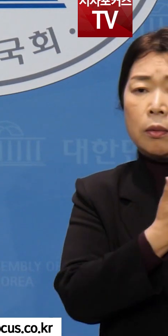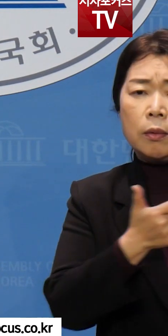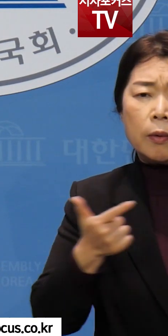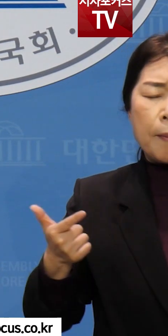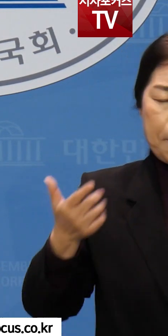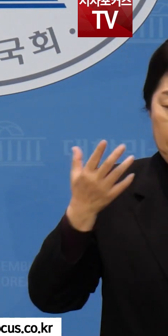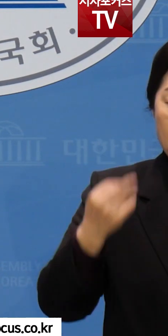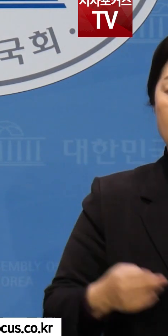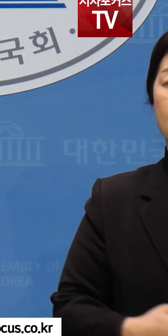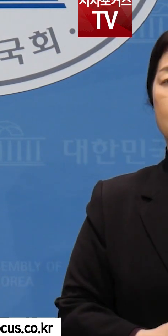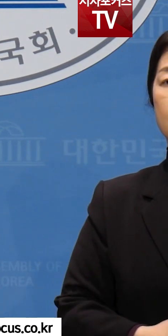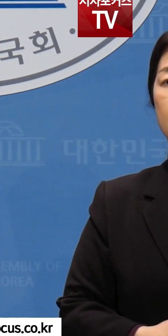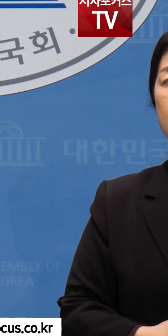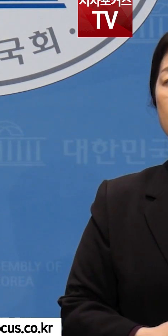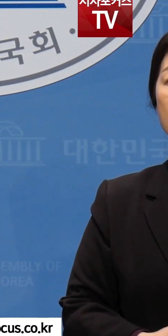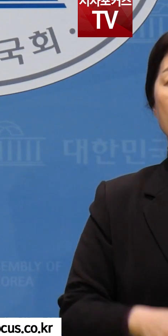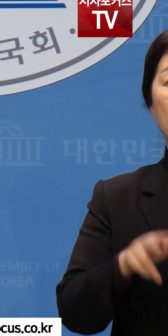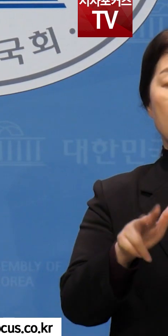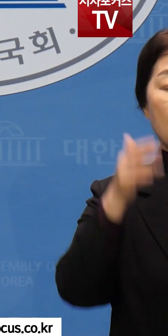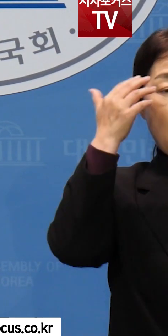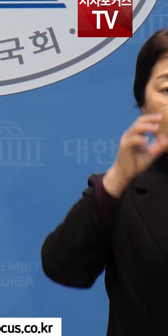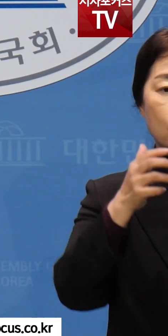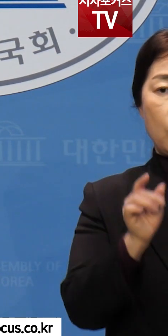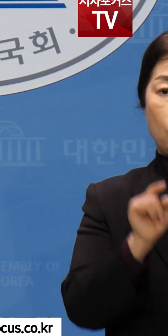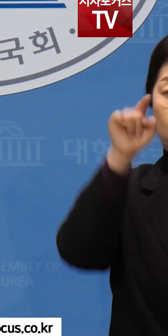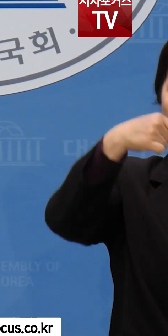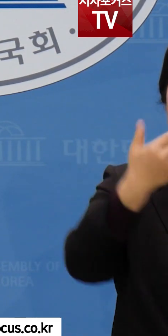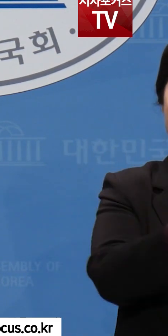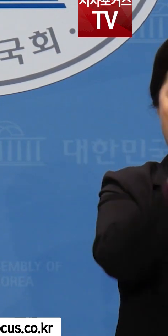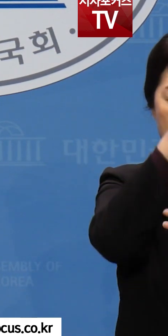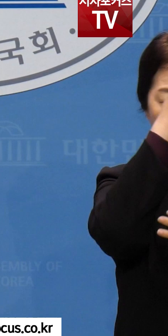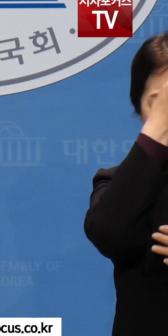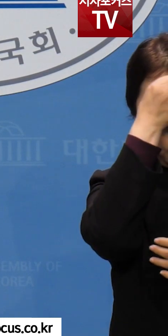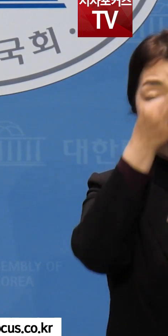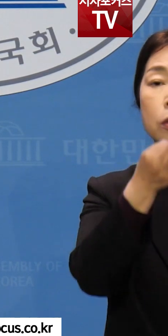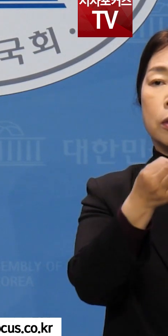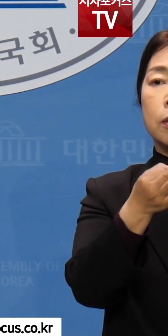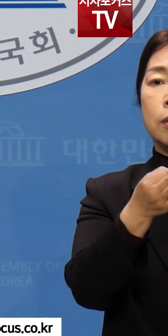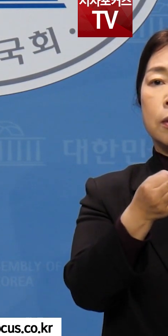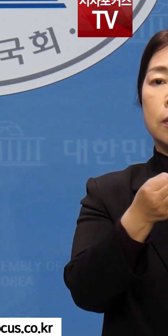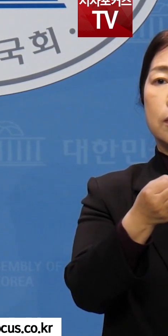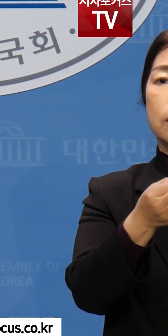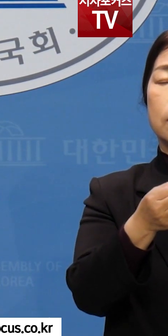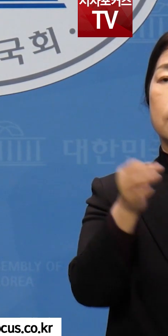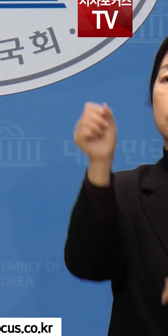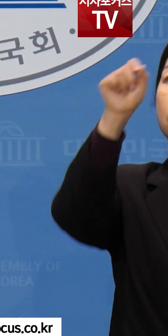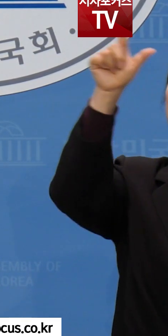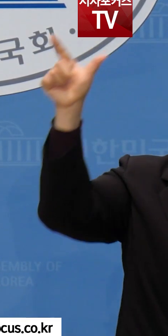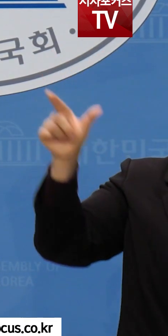가득했습니다. 현재 한국의 우주개발 기술 역량은 달